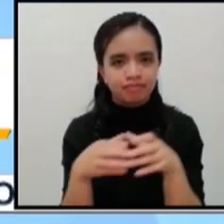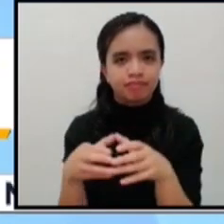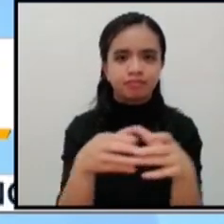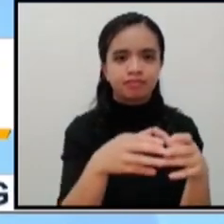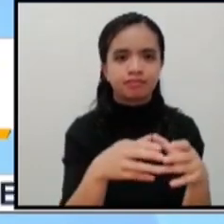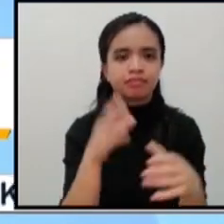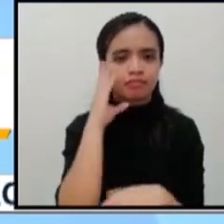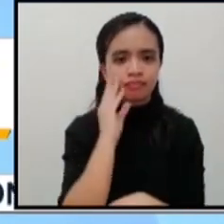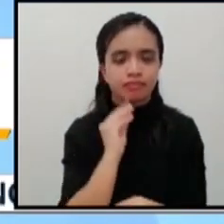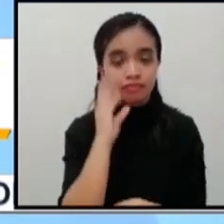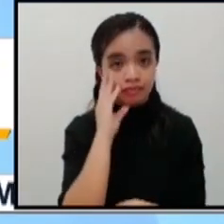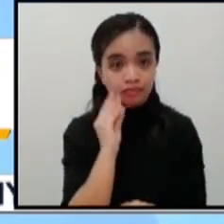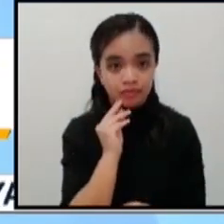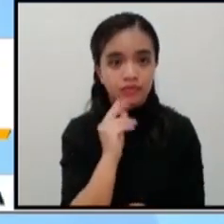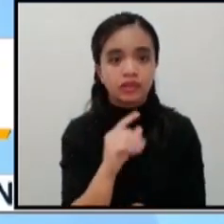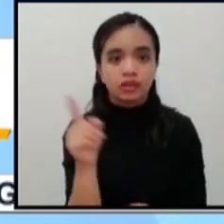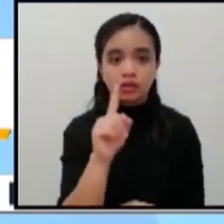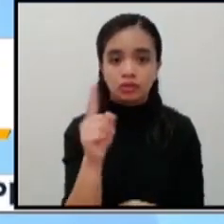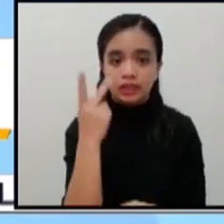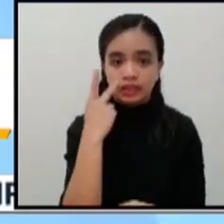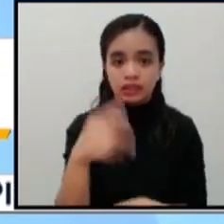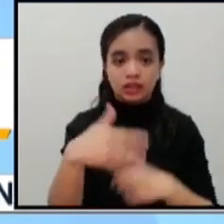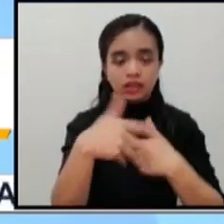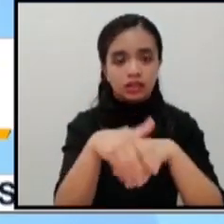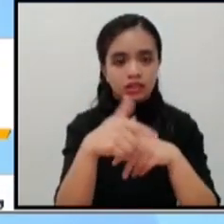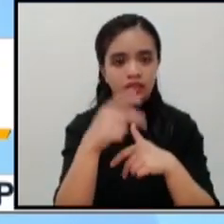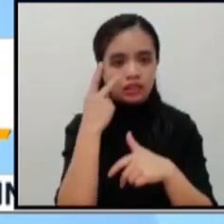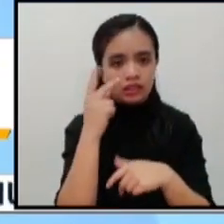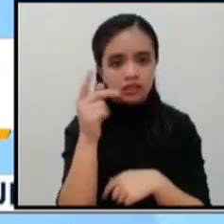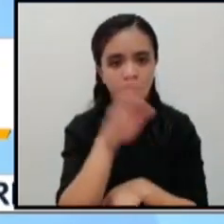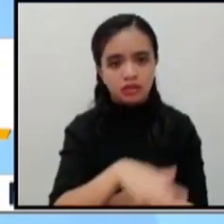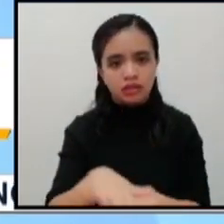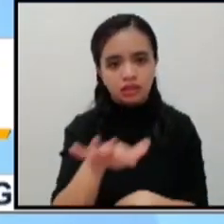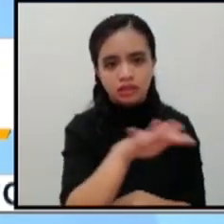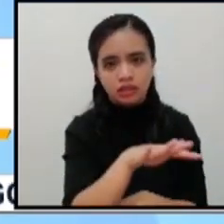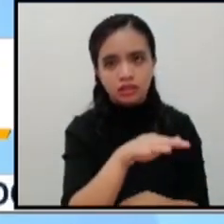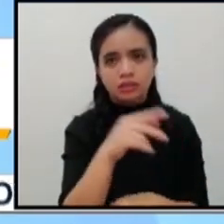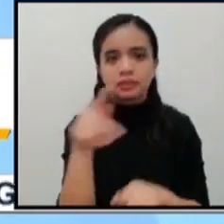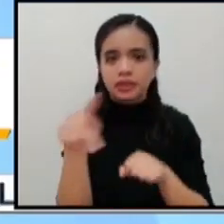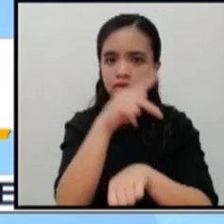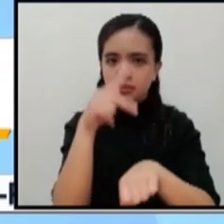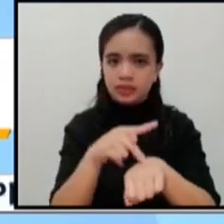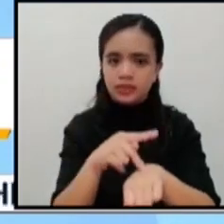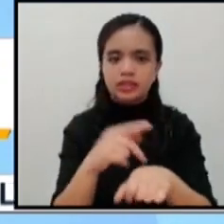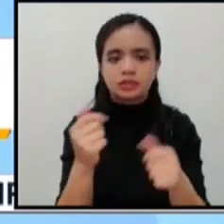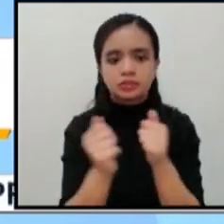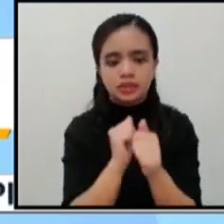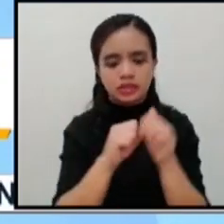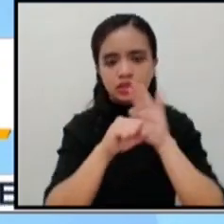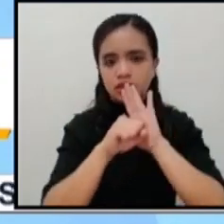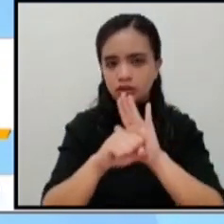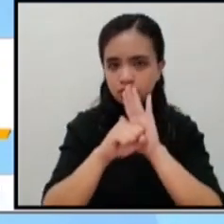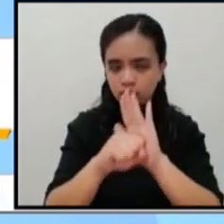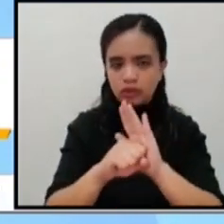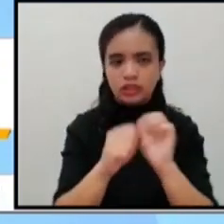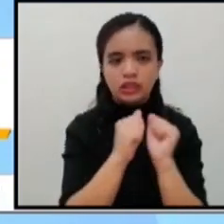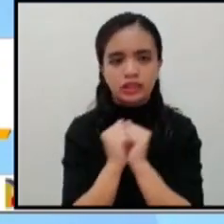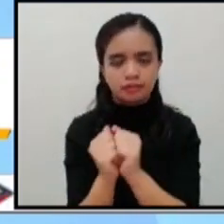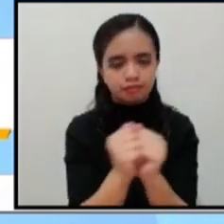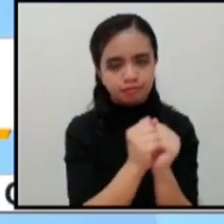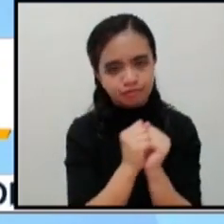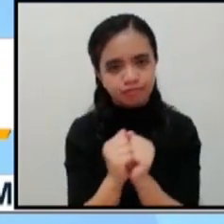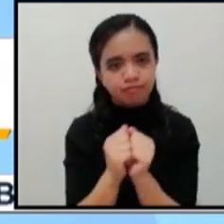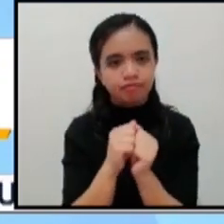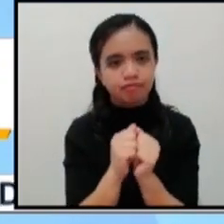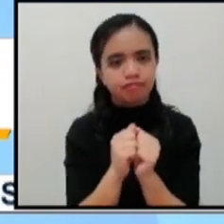Traslasyon po ang nakikita namin o nakita rin ng Pilipinas na isang icon or larawan ng sama-samang paglalakbay. At hindi